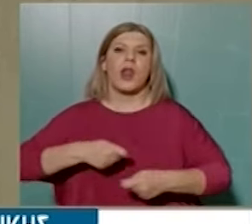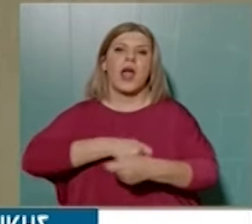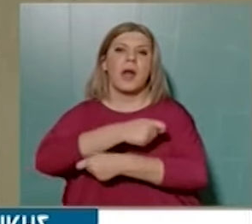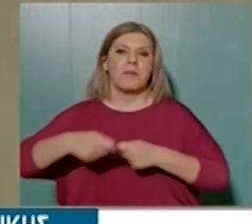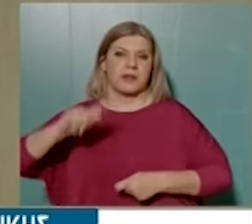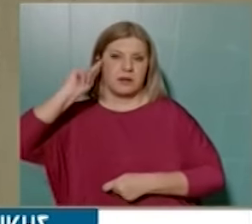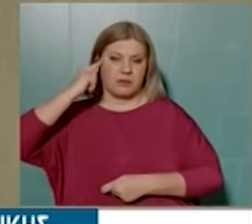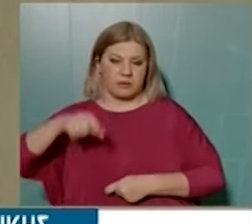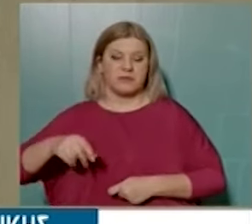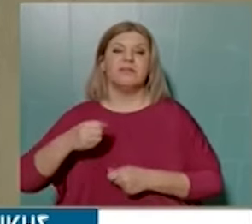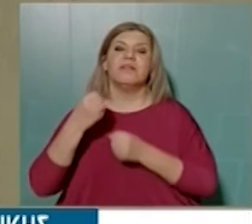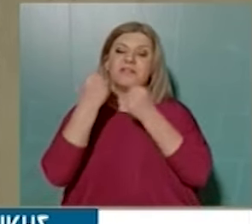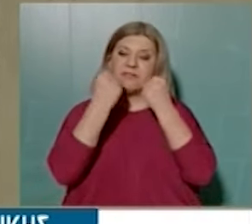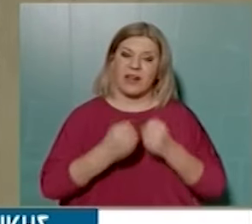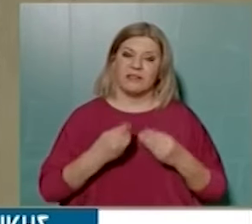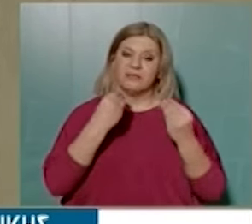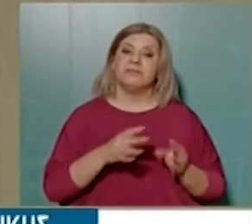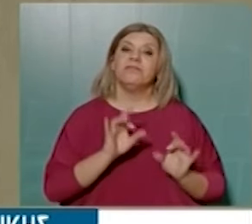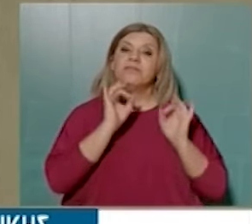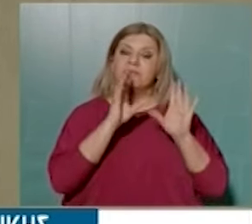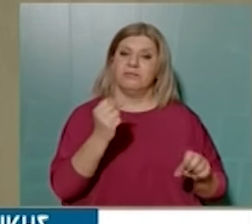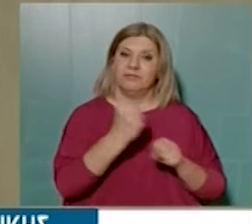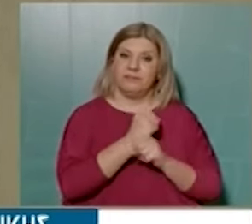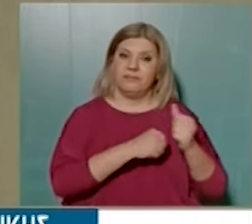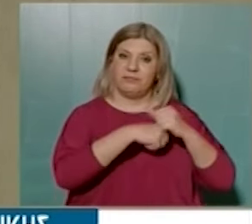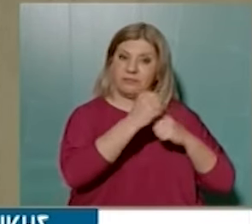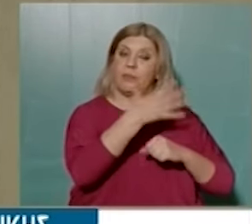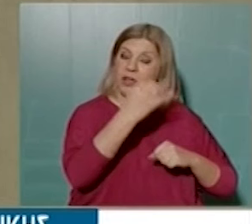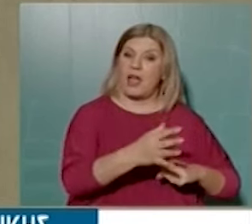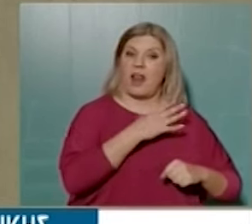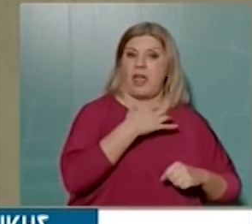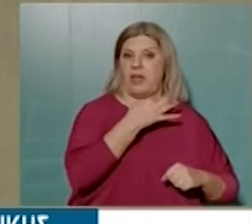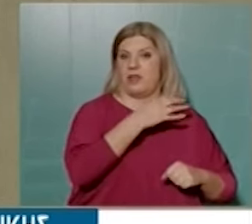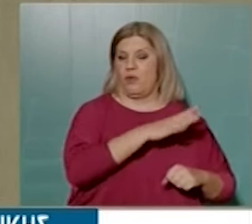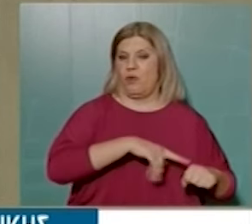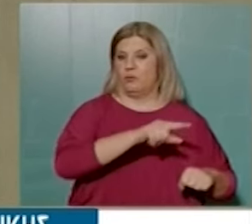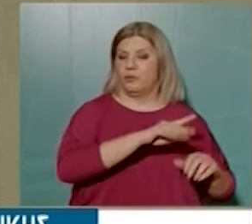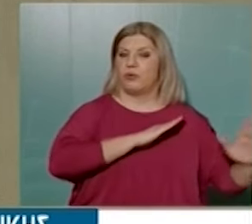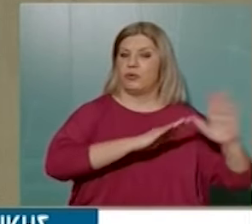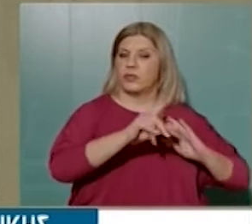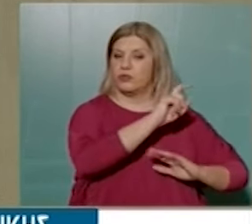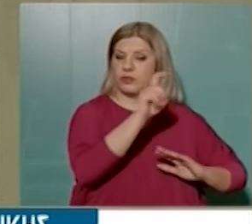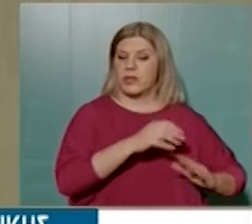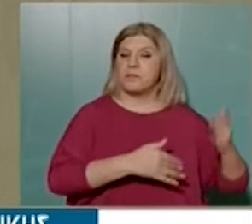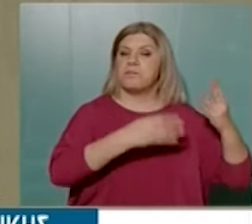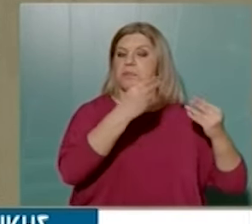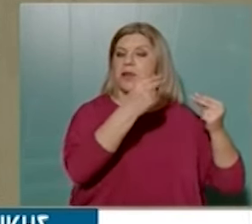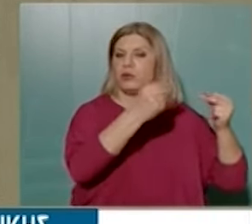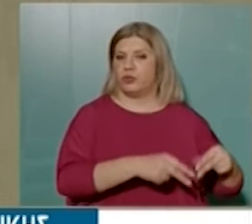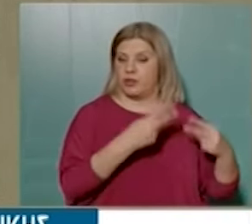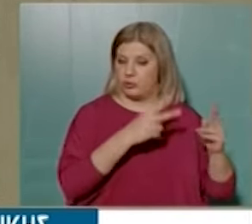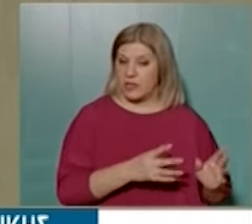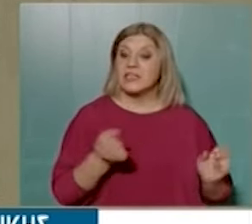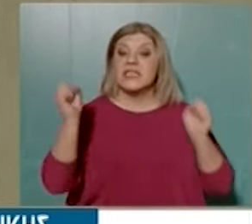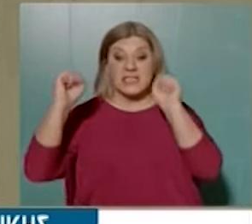ομίλων σε βάρος των αναγκαίων έργων και υποδομών που έχει ανάγκη ο λαός μας για την προστασία της ζωής και της περιουσίας του